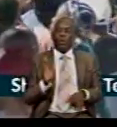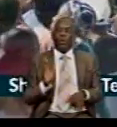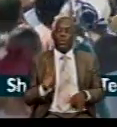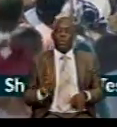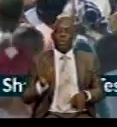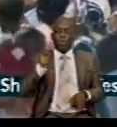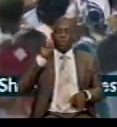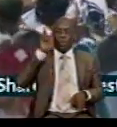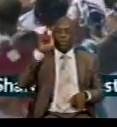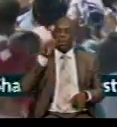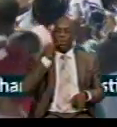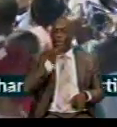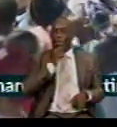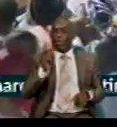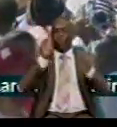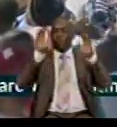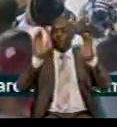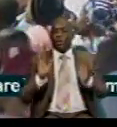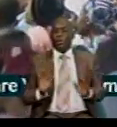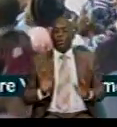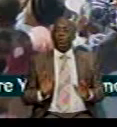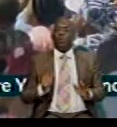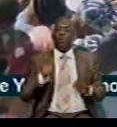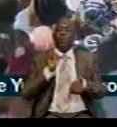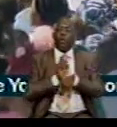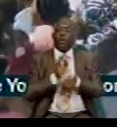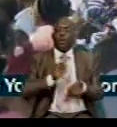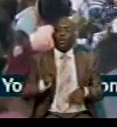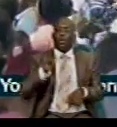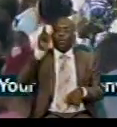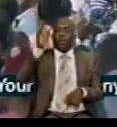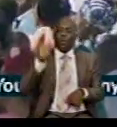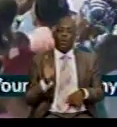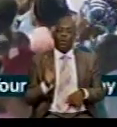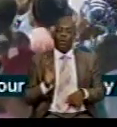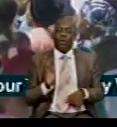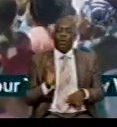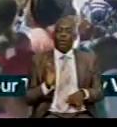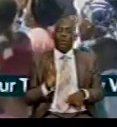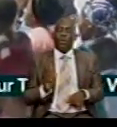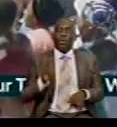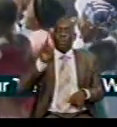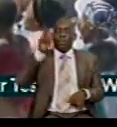Tout le monde chante ensemble. Il est le Dieu de miracles.